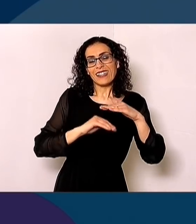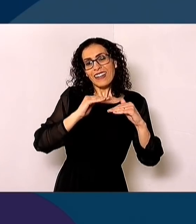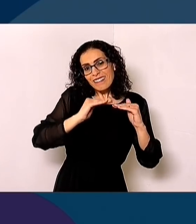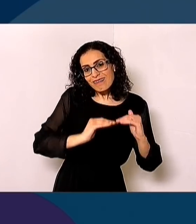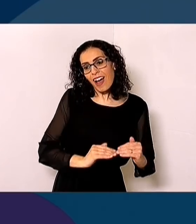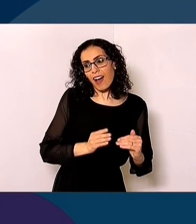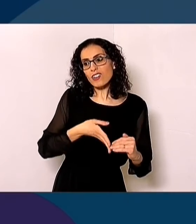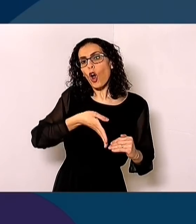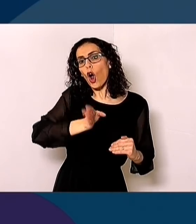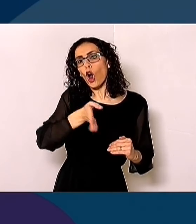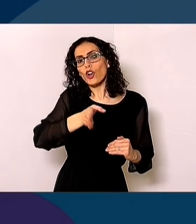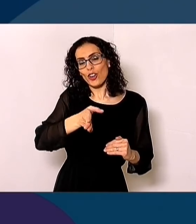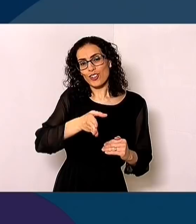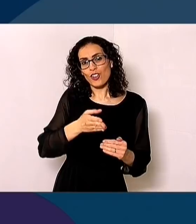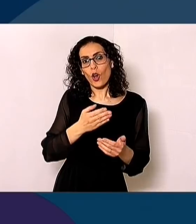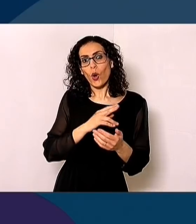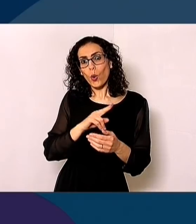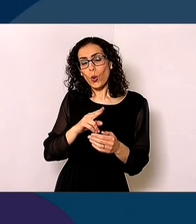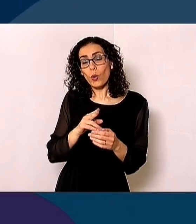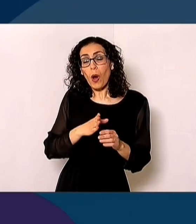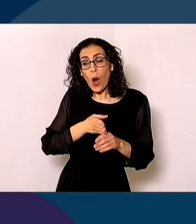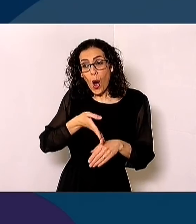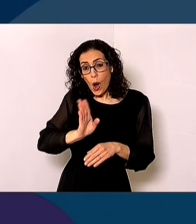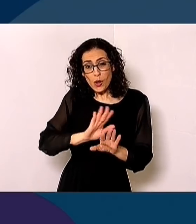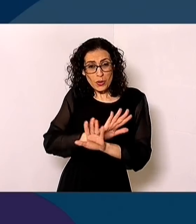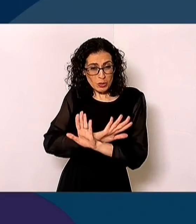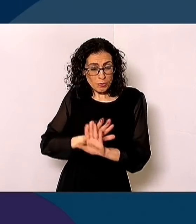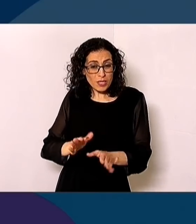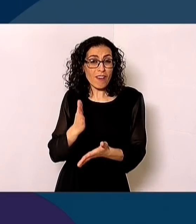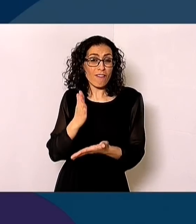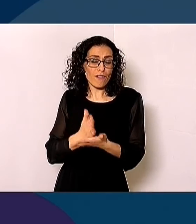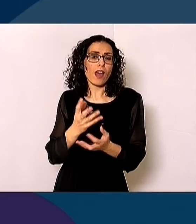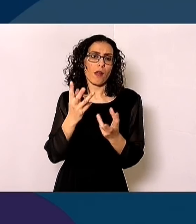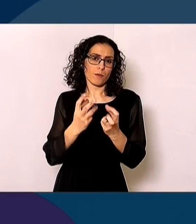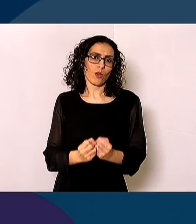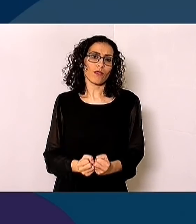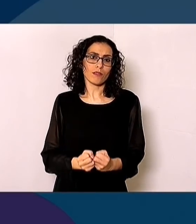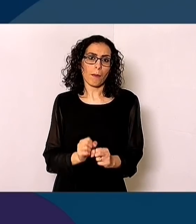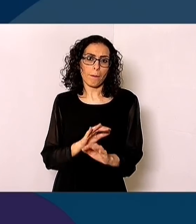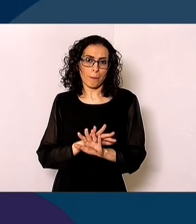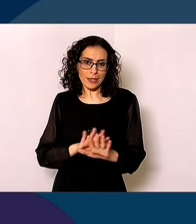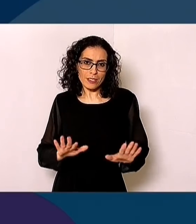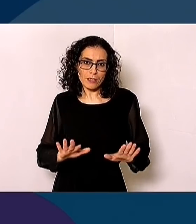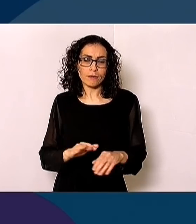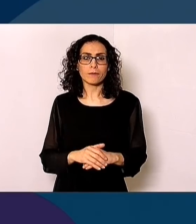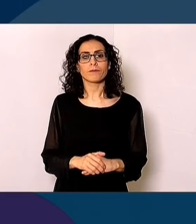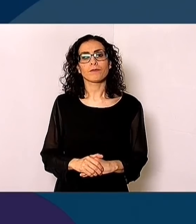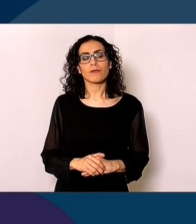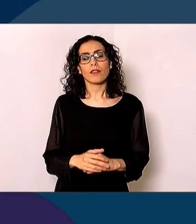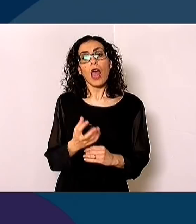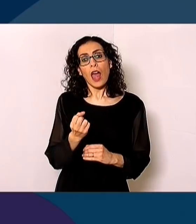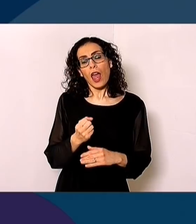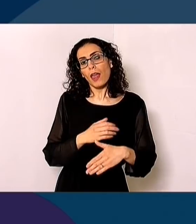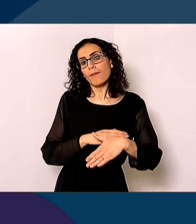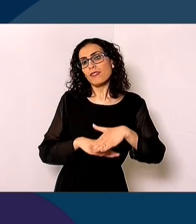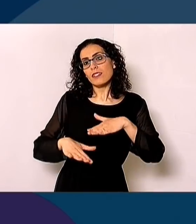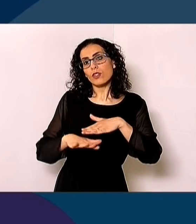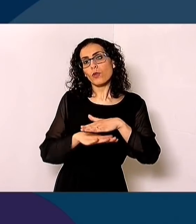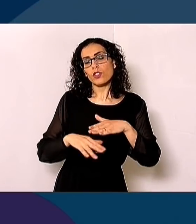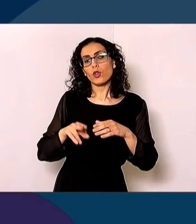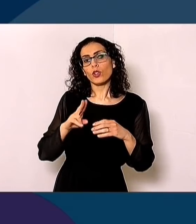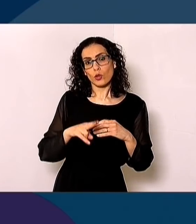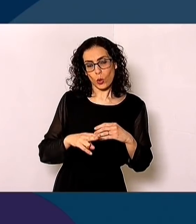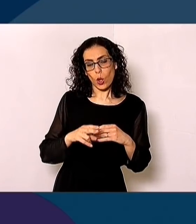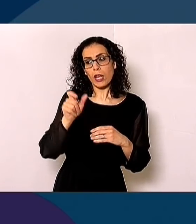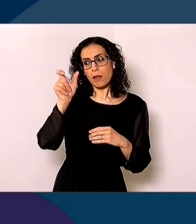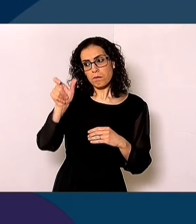il-ħruġ tagħhom barra u jżommuh biss għal dak il-vera bżonn. Issa, hemm sitwazzjonijiet ukoll li hemm ċertu